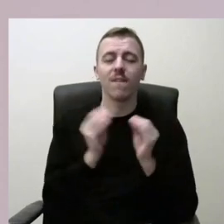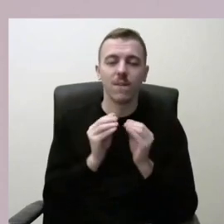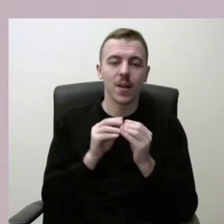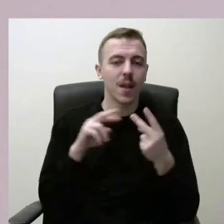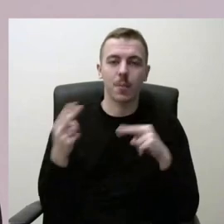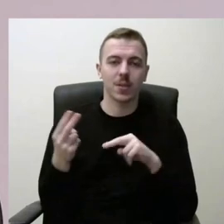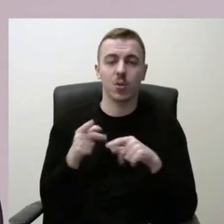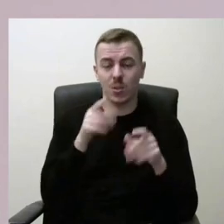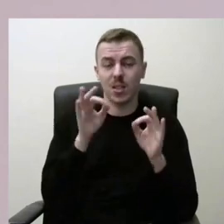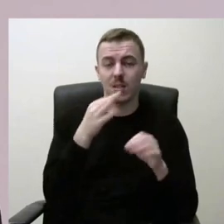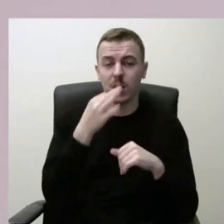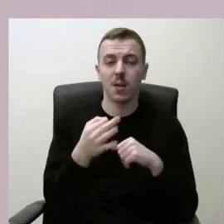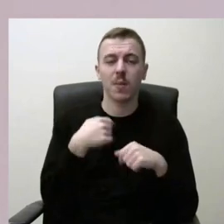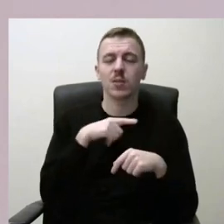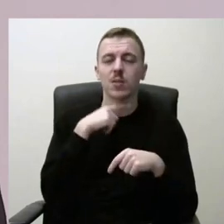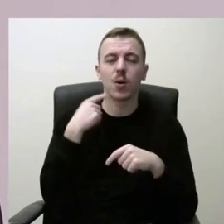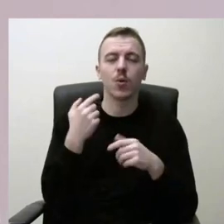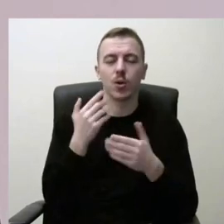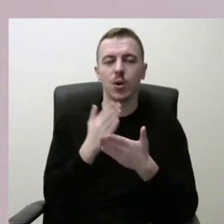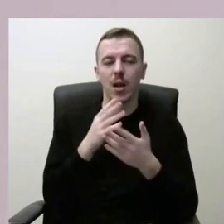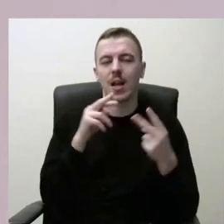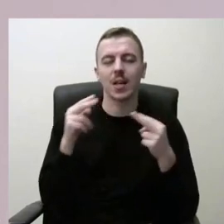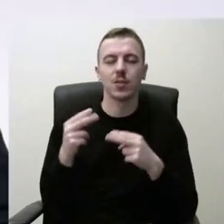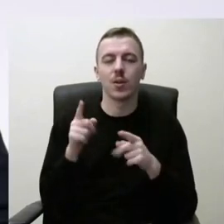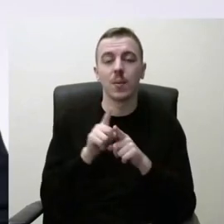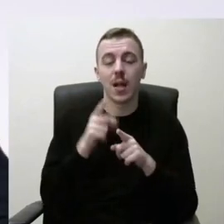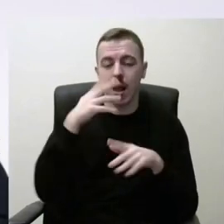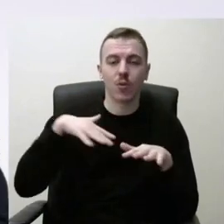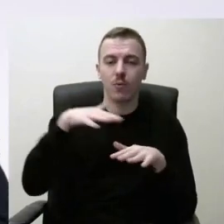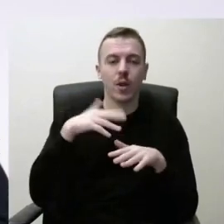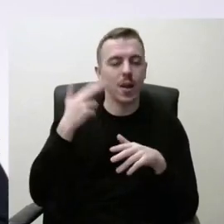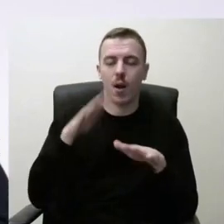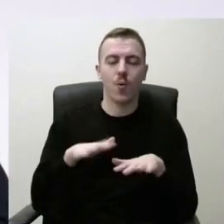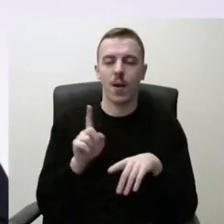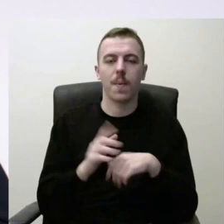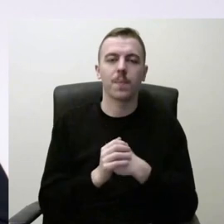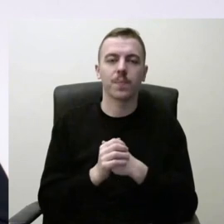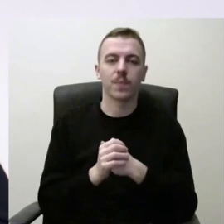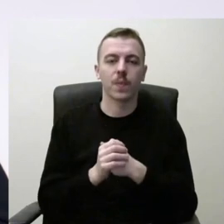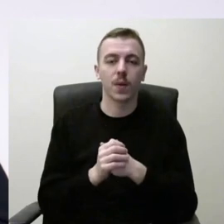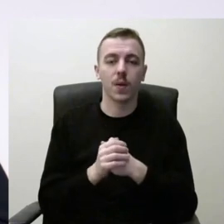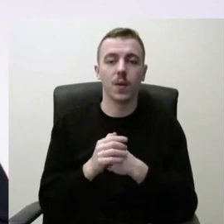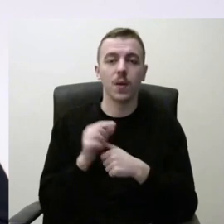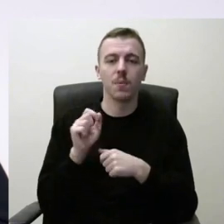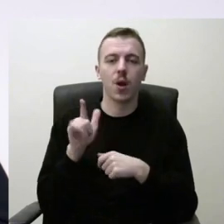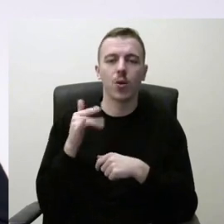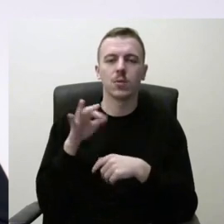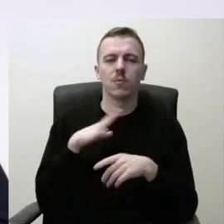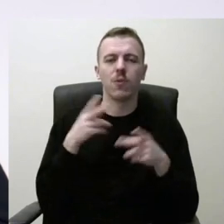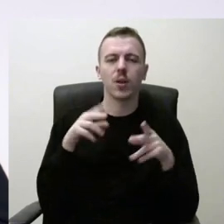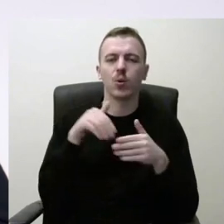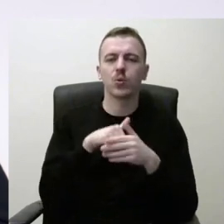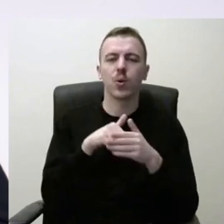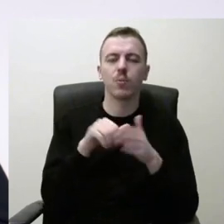labai tiesus. Mes turime daug keistų dalykų viso Lietuvoje, ne tik Kaune. Ačiū. Dėkuoju. Ir jeigu ponas Palionis nori dar 14 sekundžių buvo sutaupęs,